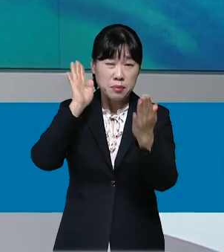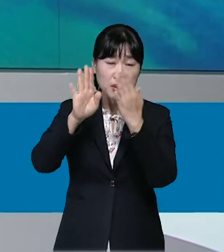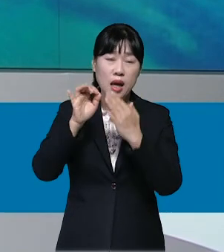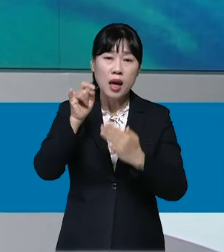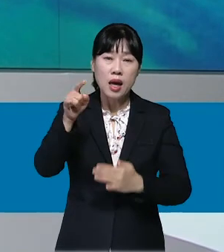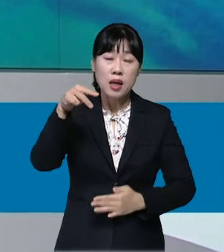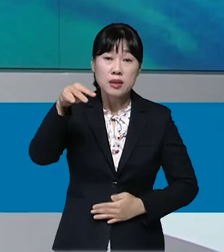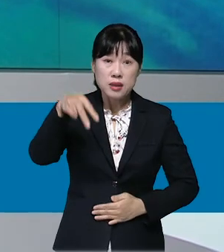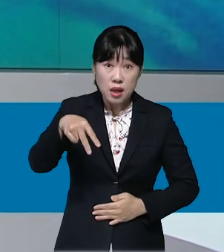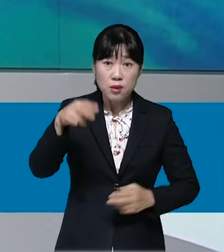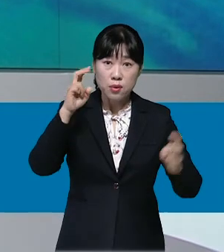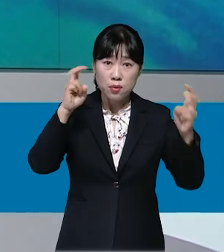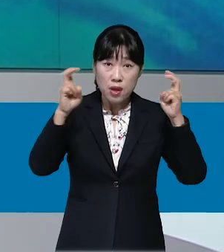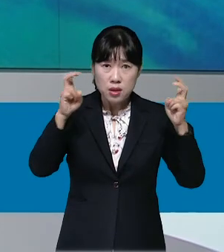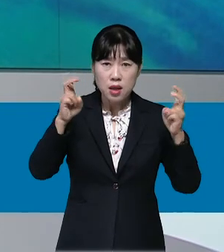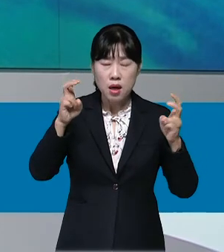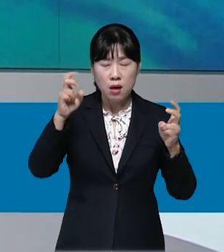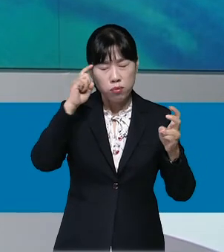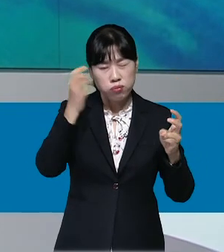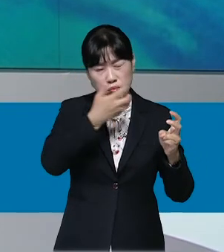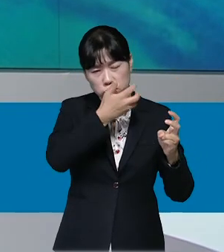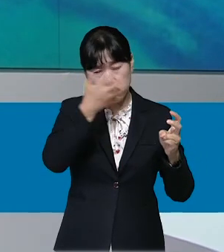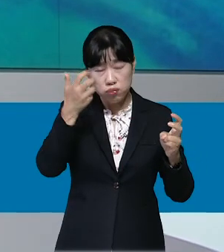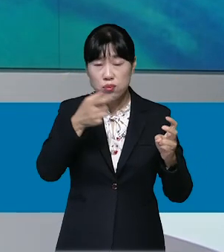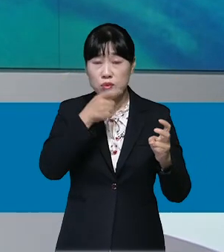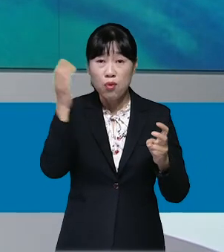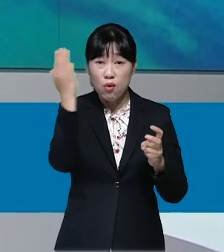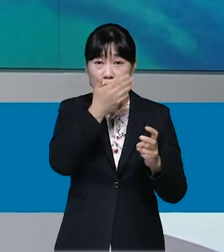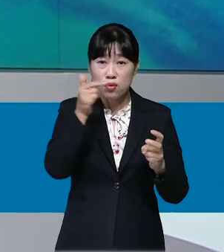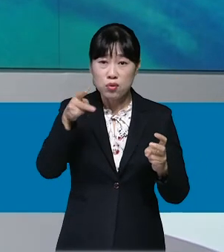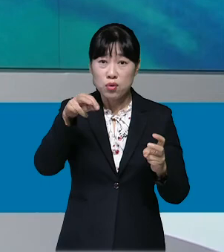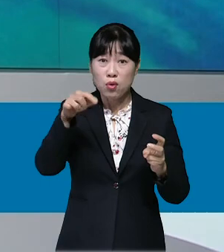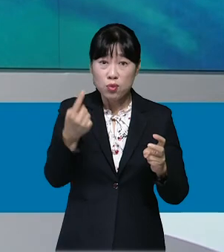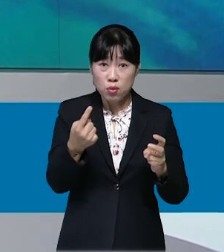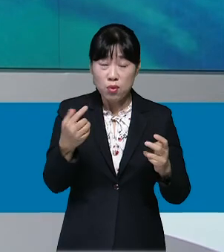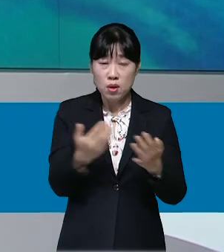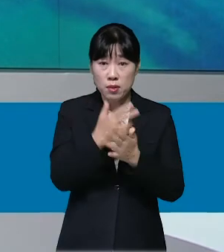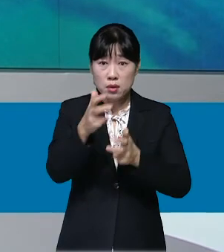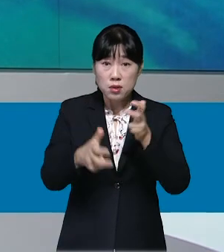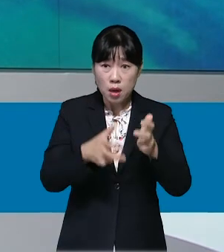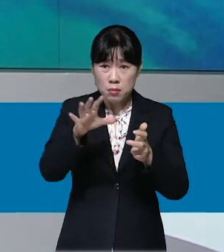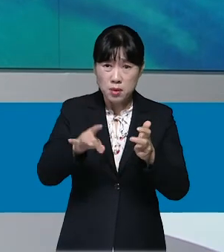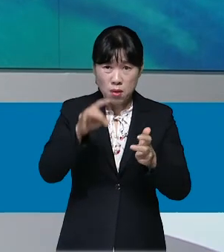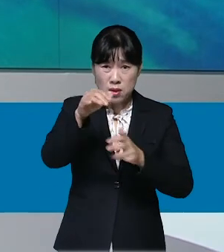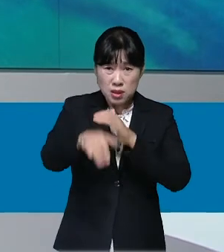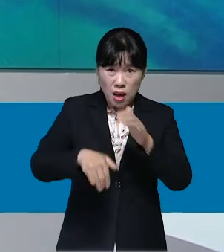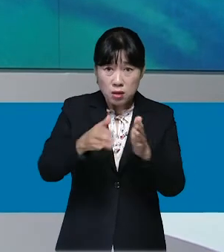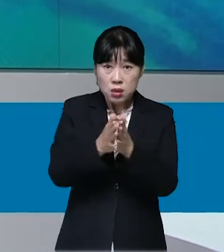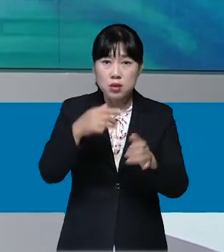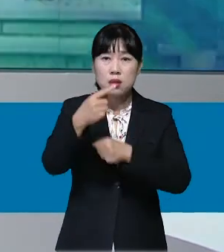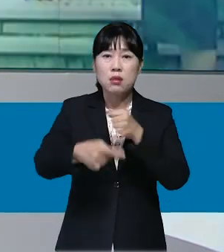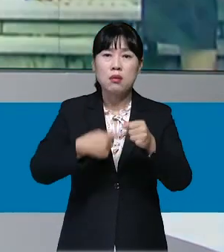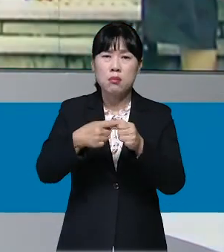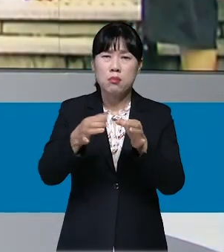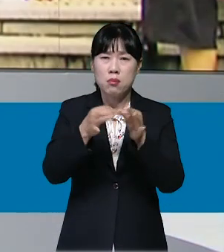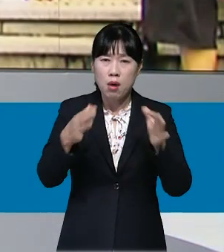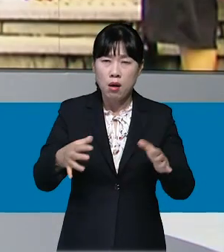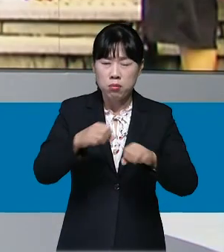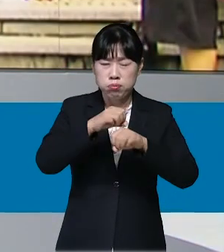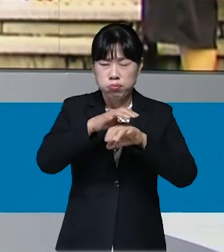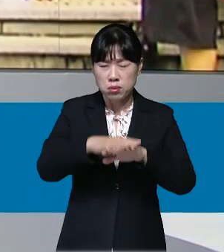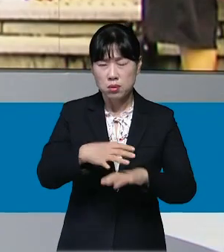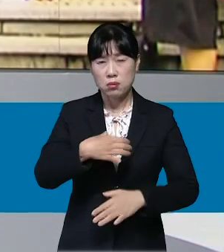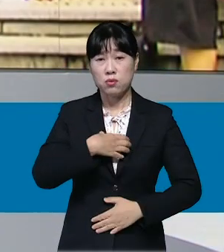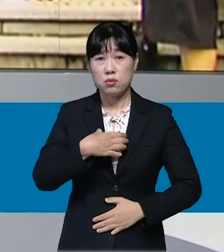야심차게 추진한 여수경도 개발 사업이 첫삽을 뜬 지 1년여 만에 좌초위기를 맞고 있습니다. 사업 추진 여부를